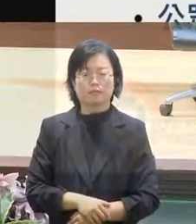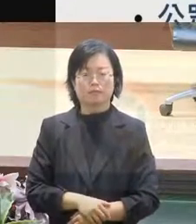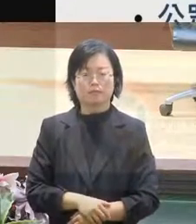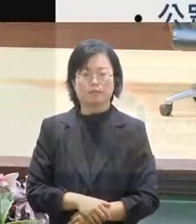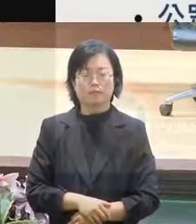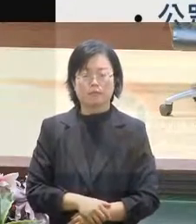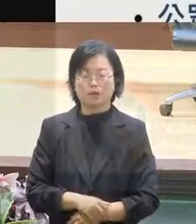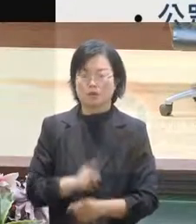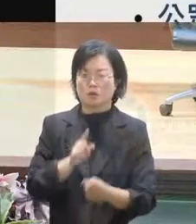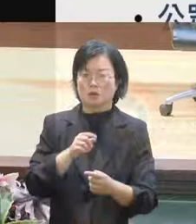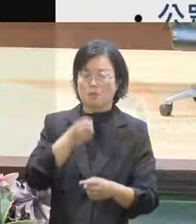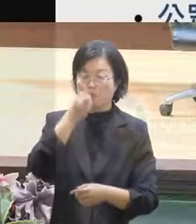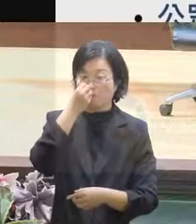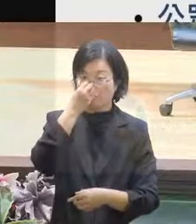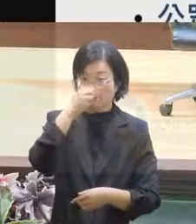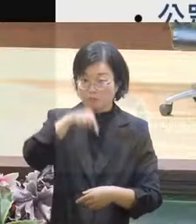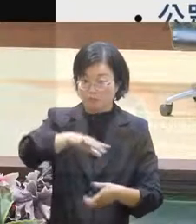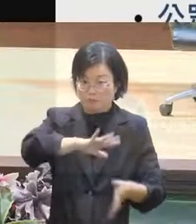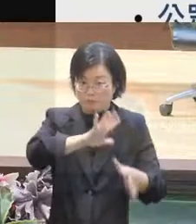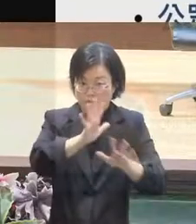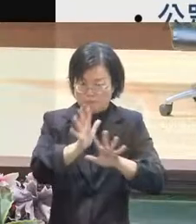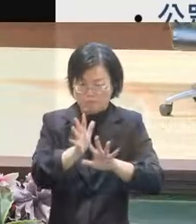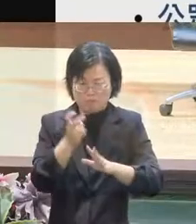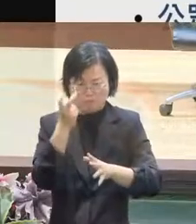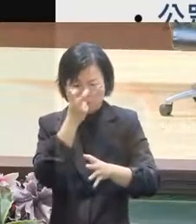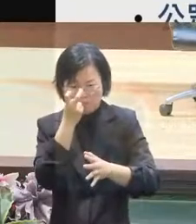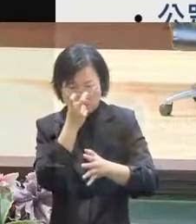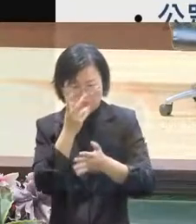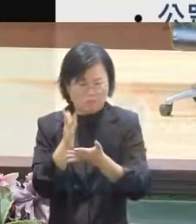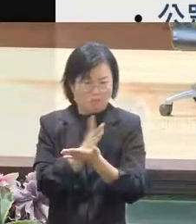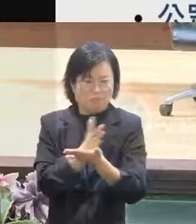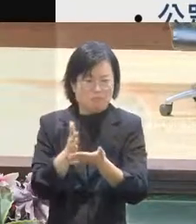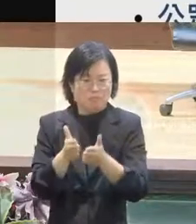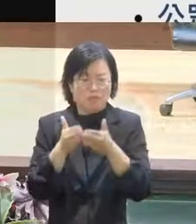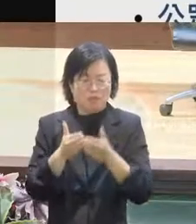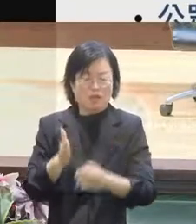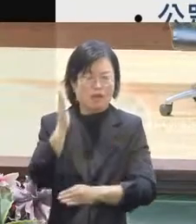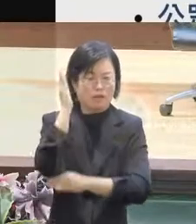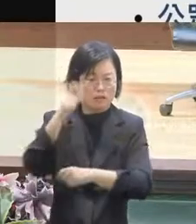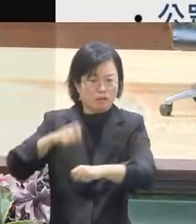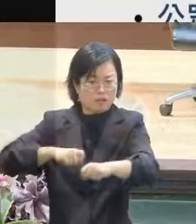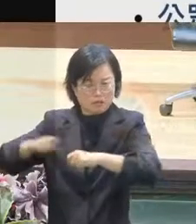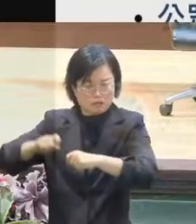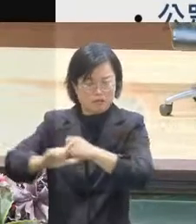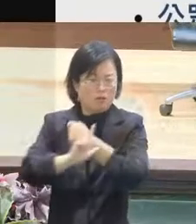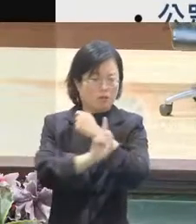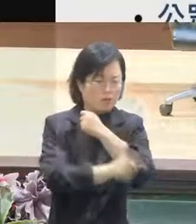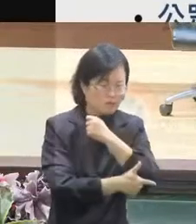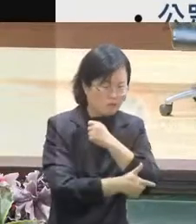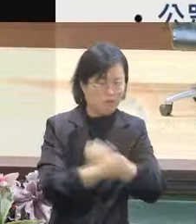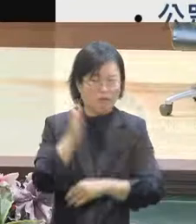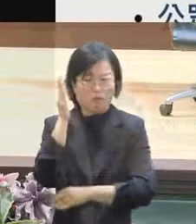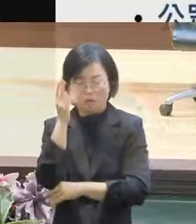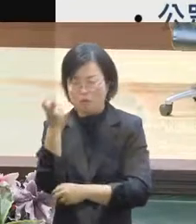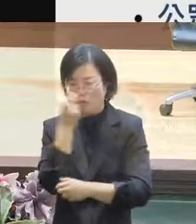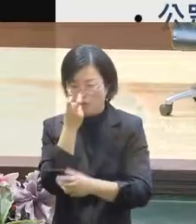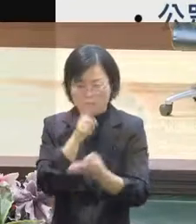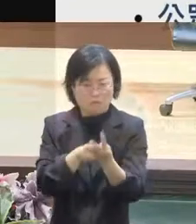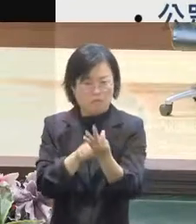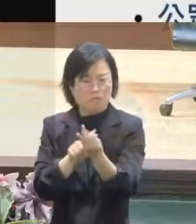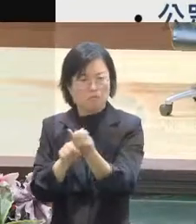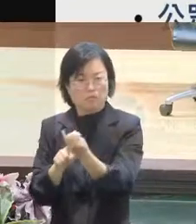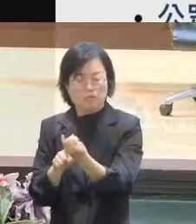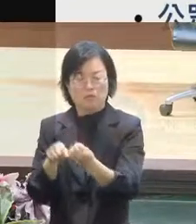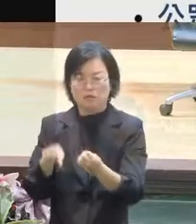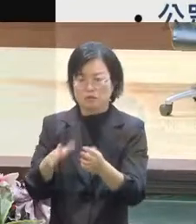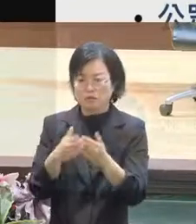况做更深入的分析，特别是在政策、法律、政府管制的层面，以及公民社会的参与层面去做一